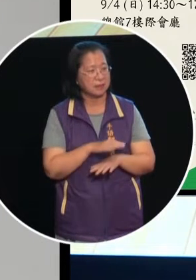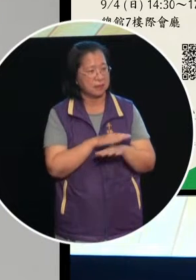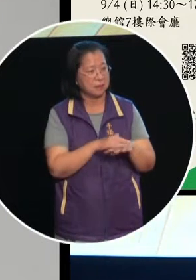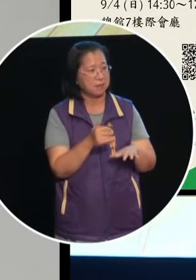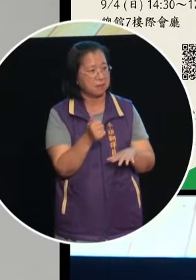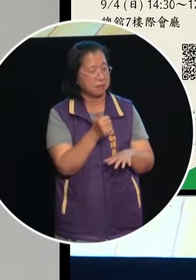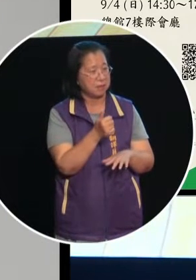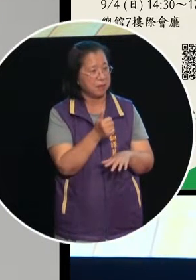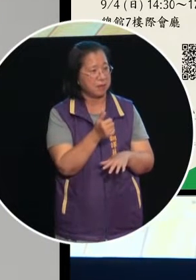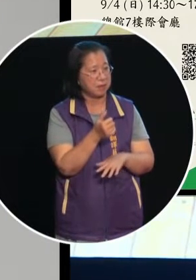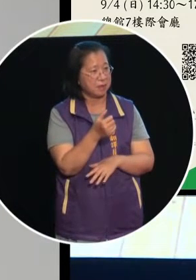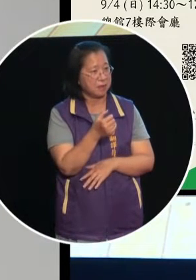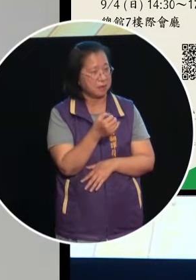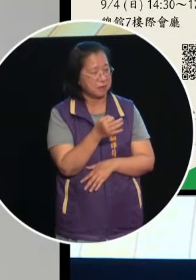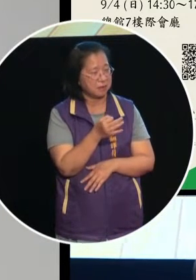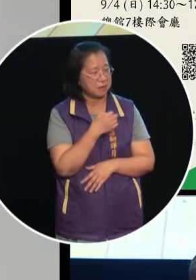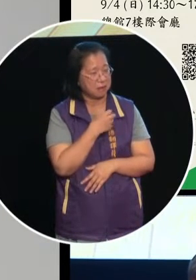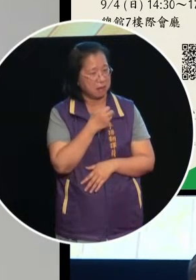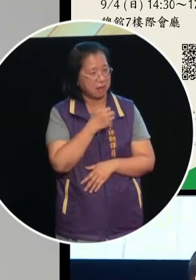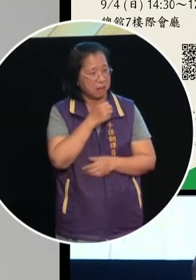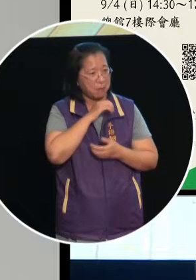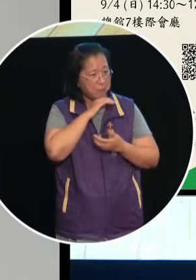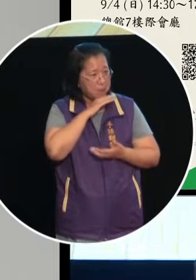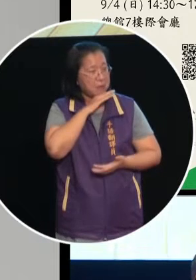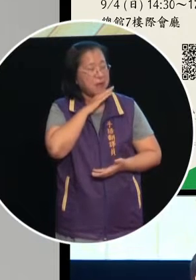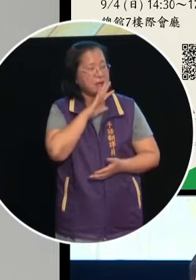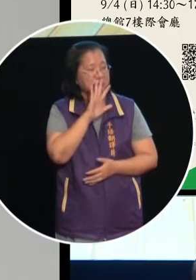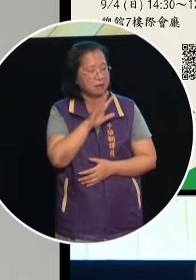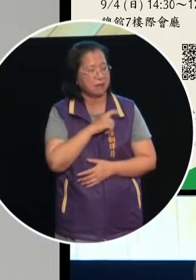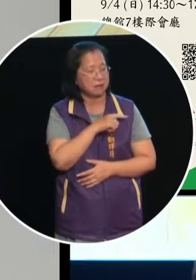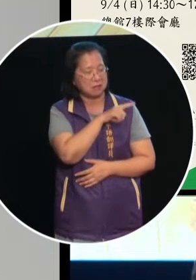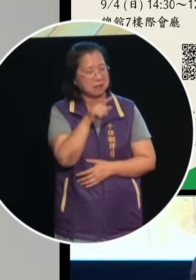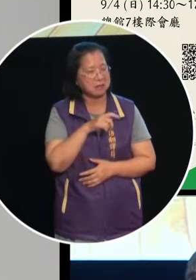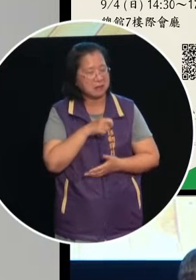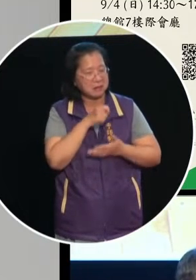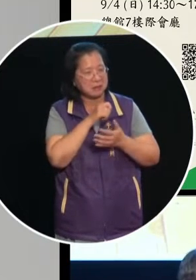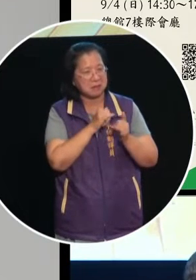资格，哇，名气那么大，有活力，